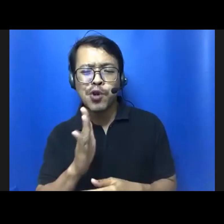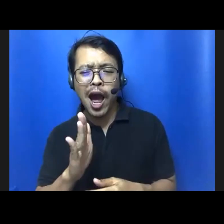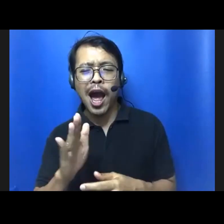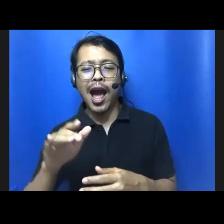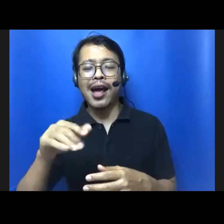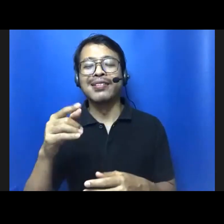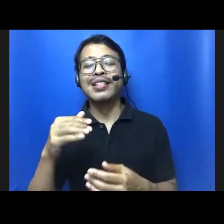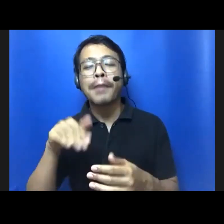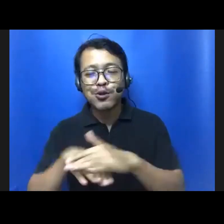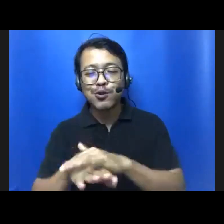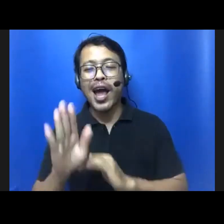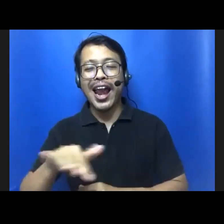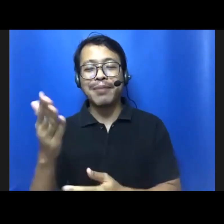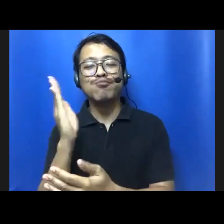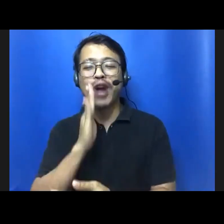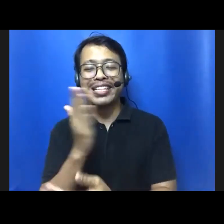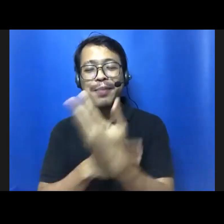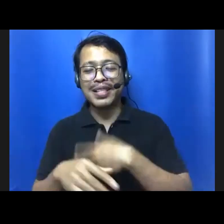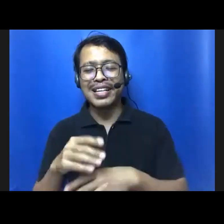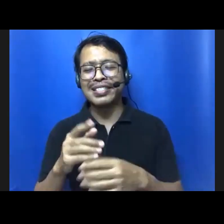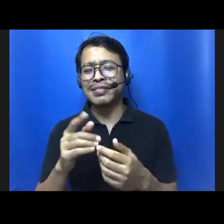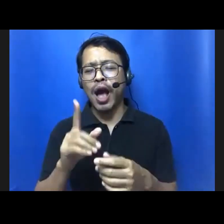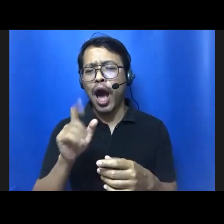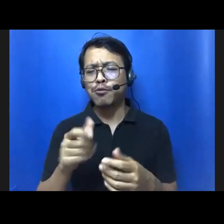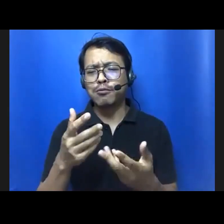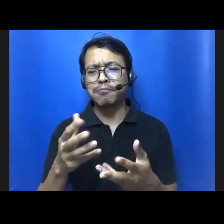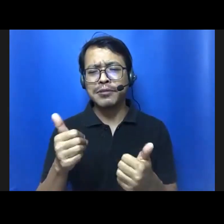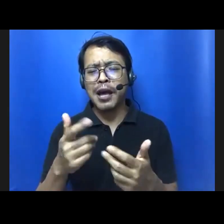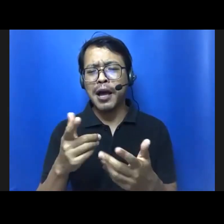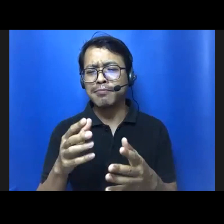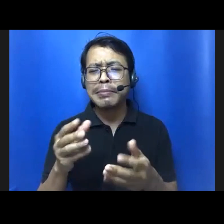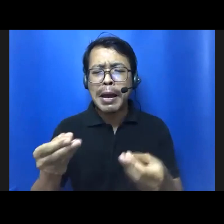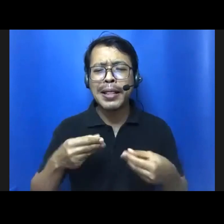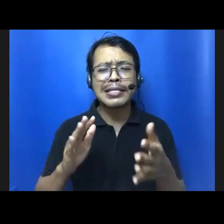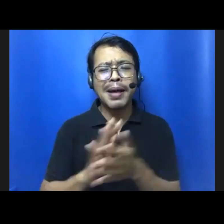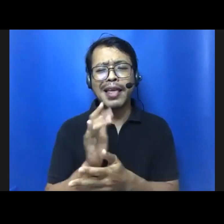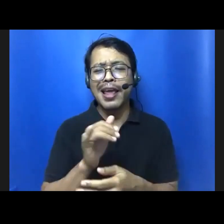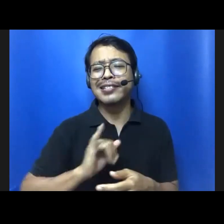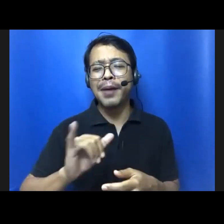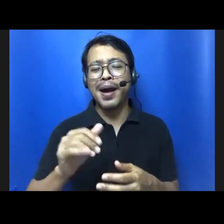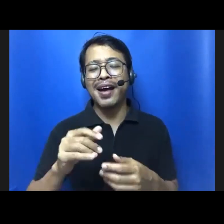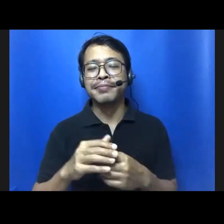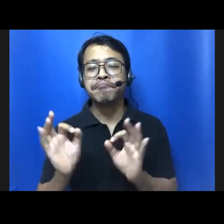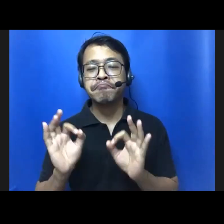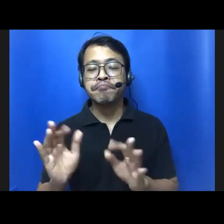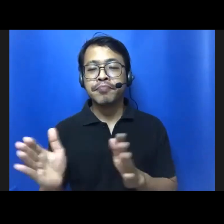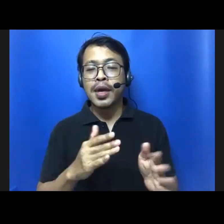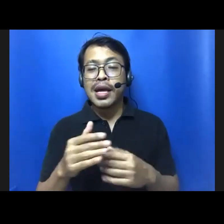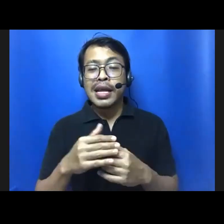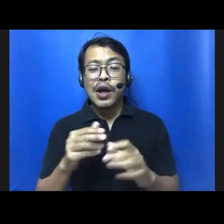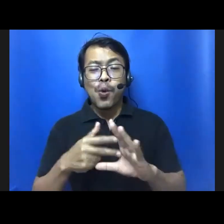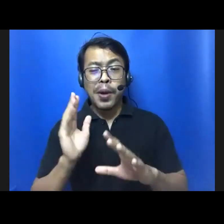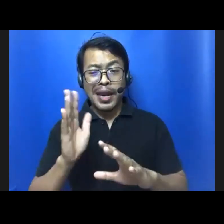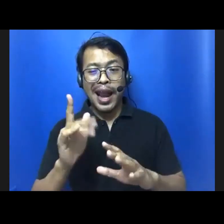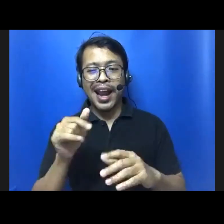dapat mengakses dunia kerja. Nah, webinar kali ini juga diselenggarakan, lagi-lagi saya sampaikan,